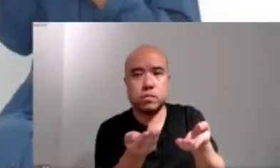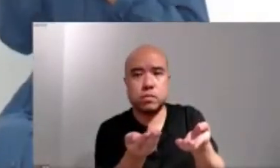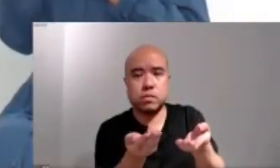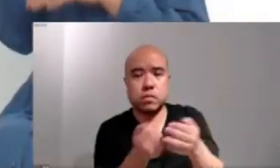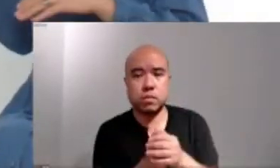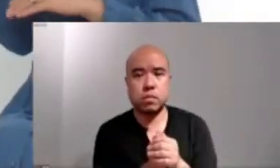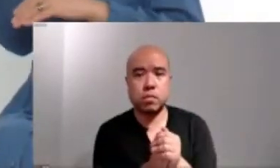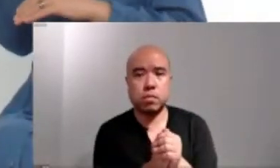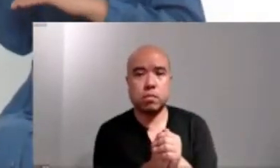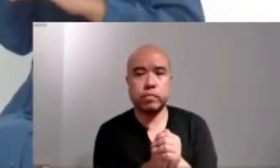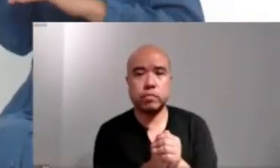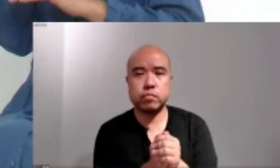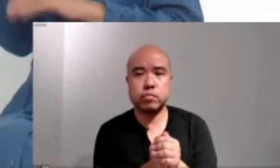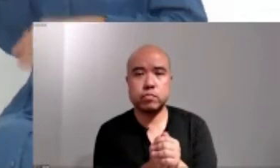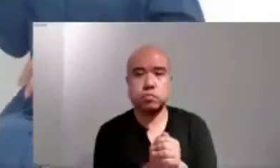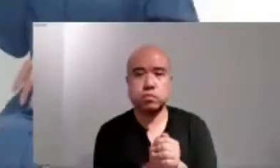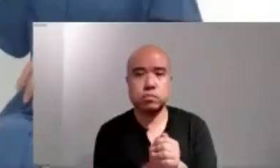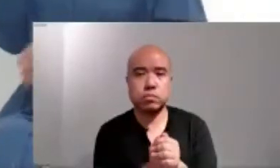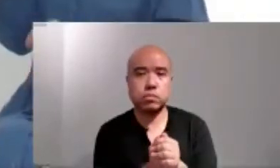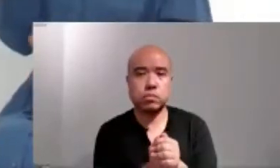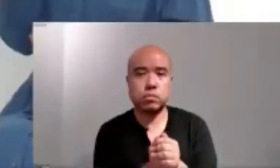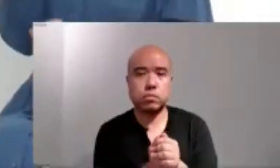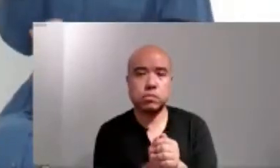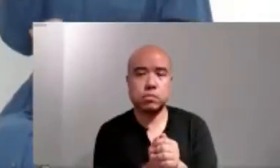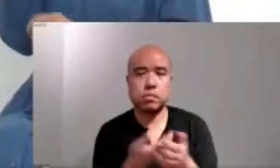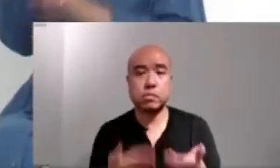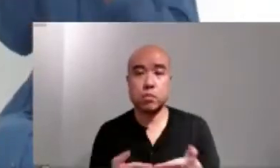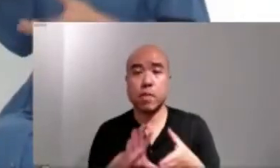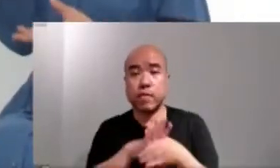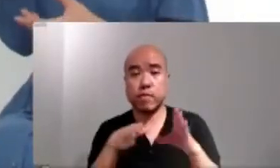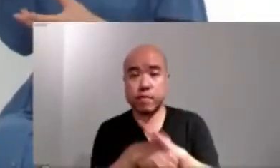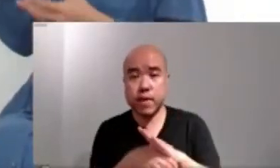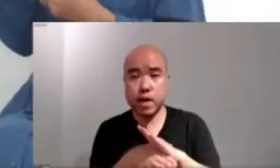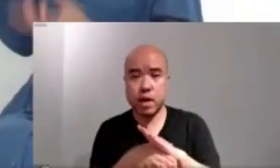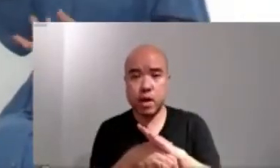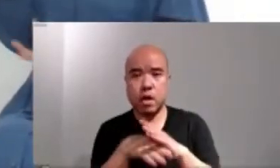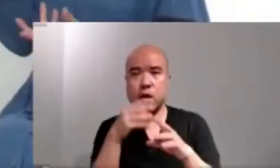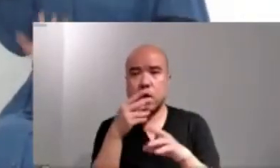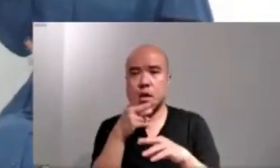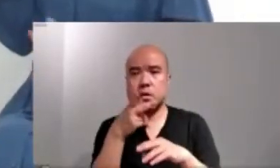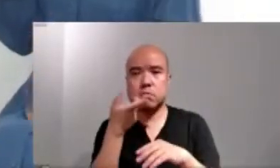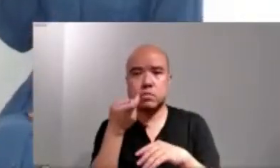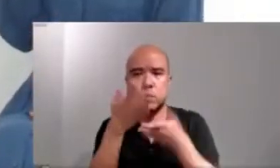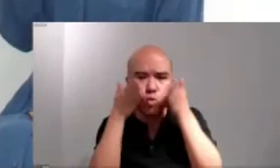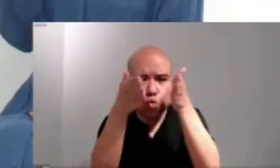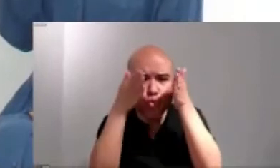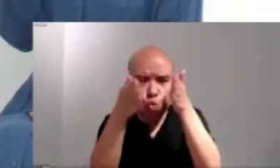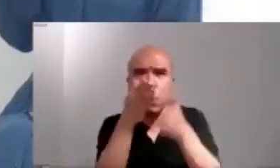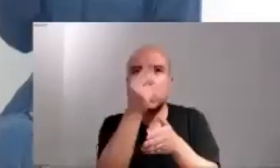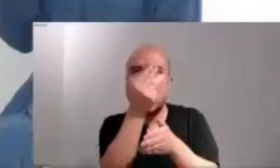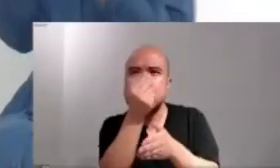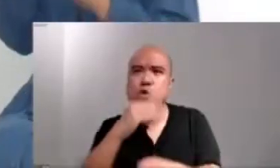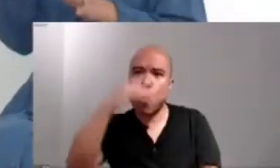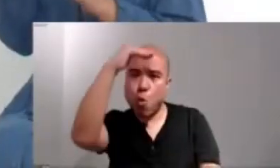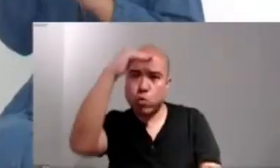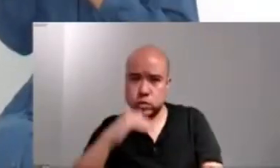覺得而家依個現金嘅世代啦，金錢嘅一個 price tag 其實係一個唔 fair 嘅 system 嚟嘅。咁所以我哋只係